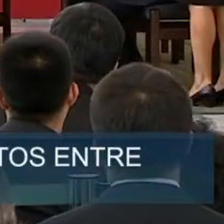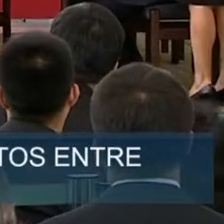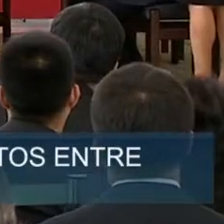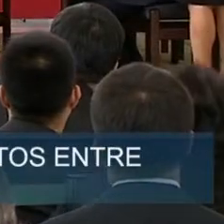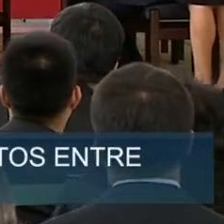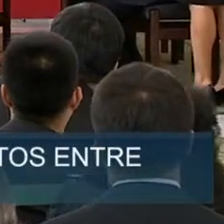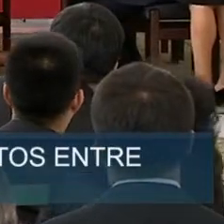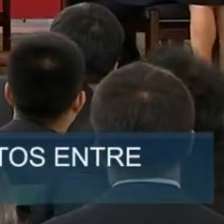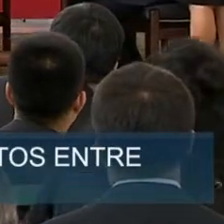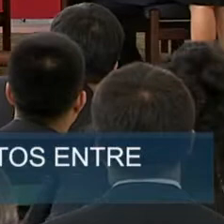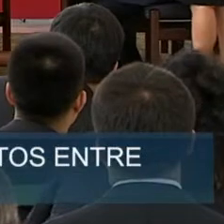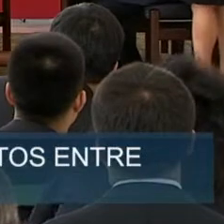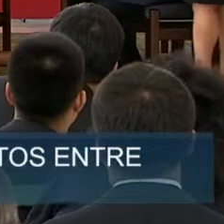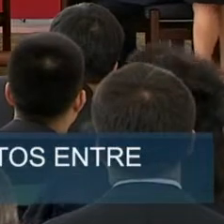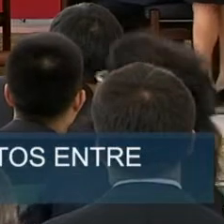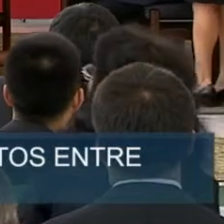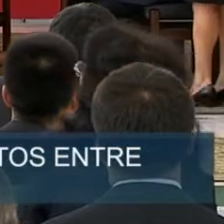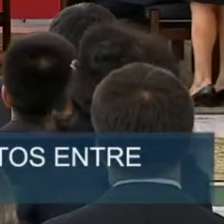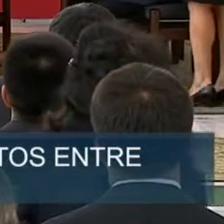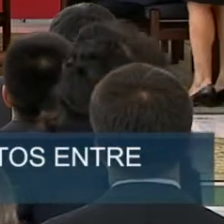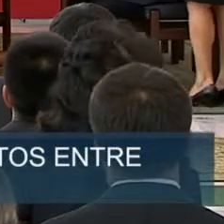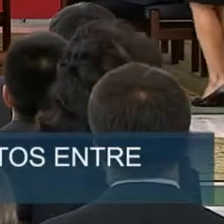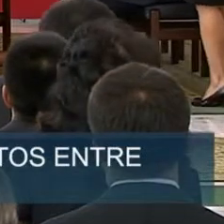请中国交通银行董事长牛西明、巴西 BBM